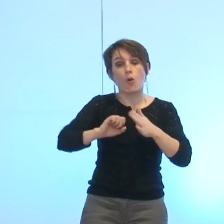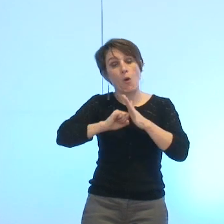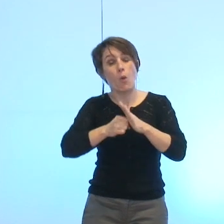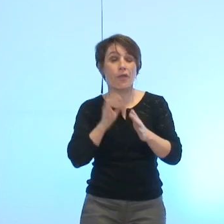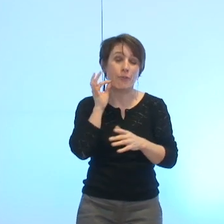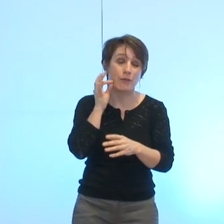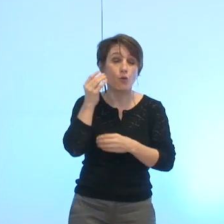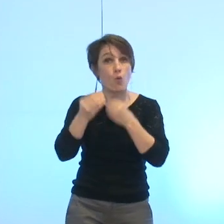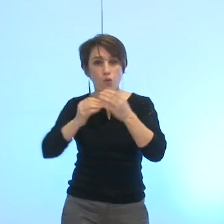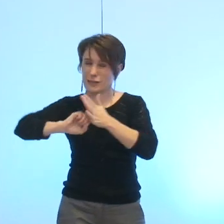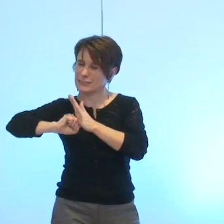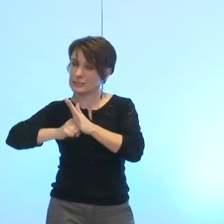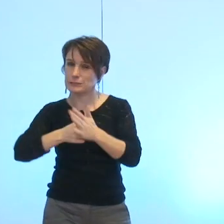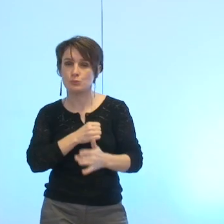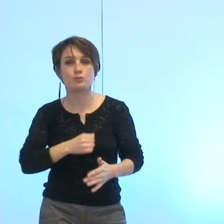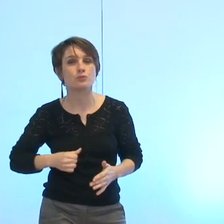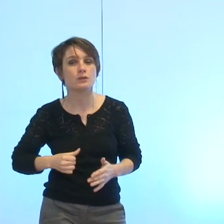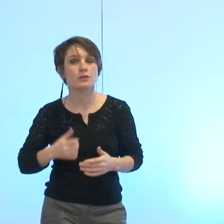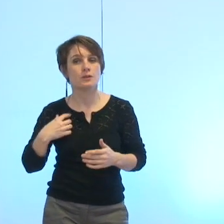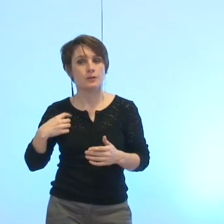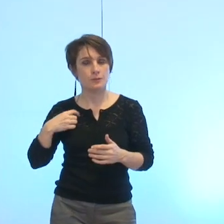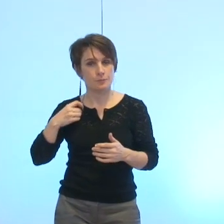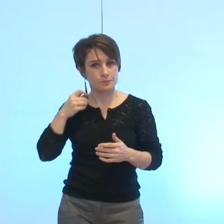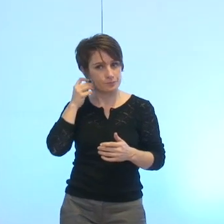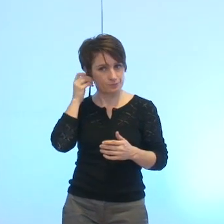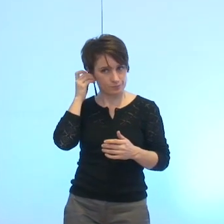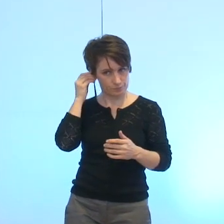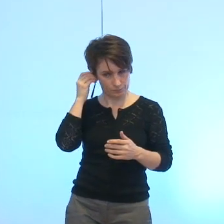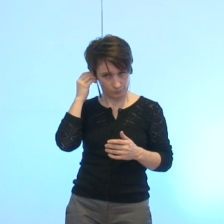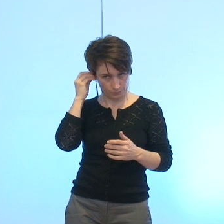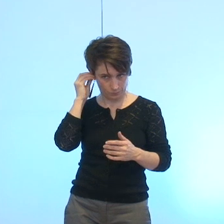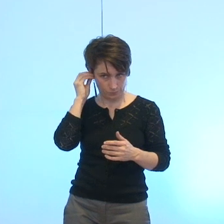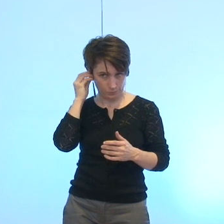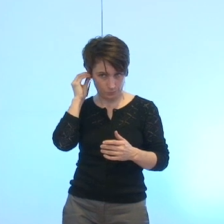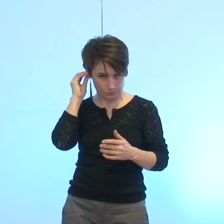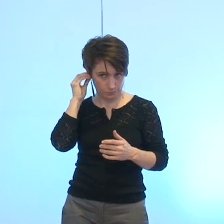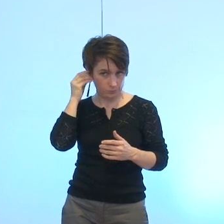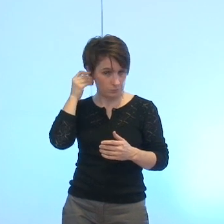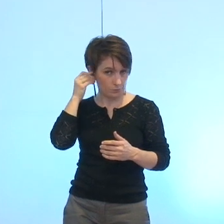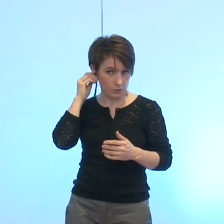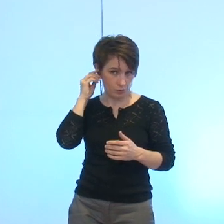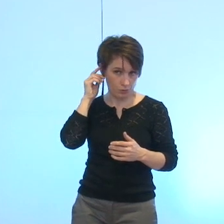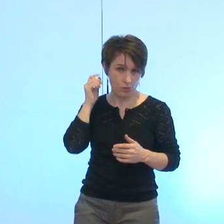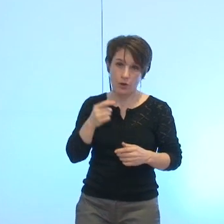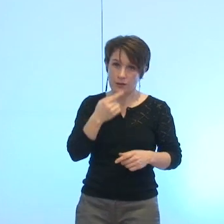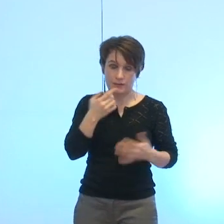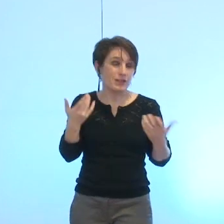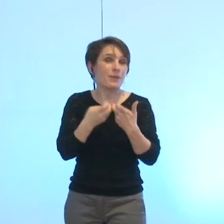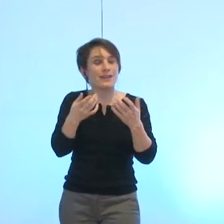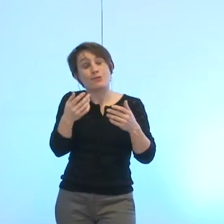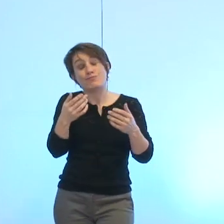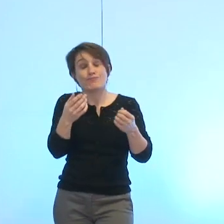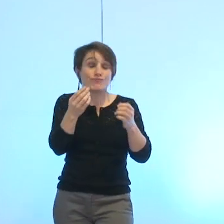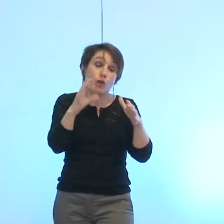prendre une métaphore sportive c'est que on ce n'est pas nous qui définissons la taille du terrain mais c'est nous qui définissons comment nous jouons